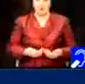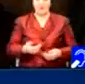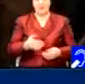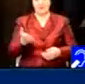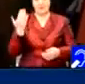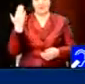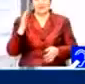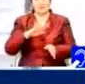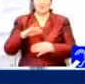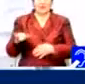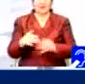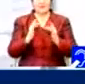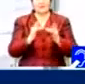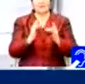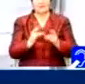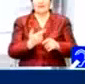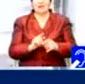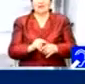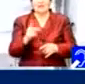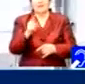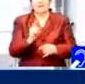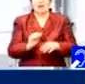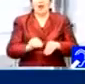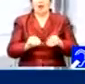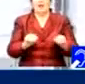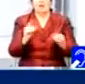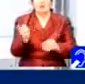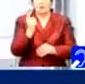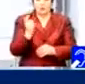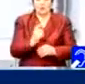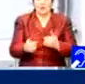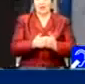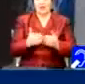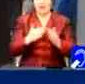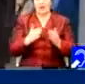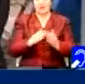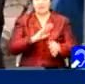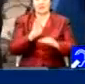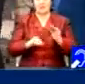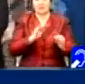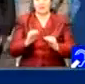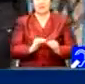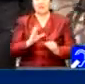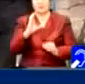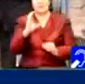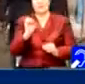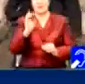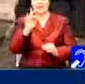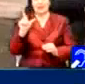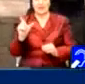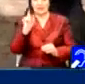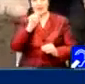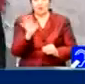pereții internatului. Și-a găsit marea pasiune în agricultură, iar de când lângă casa lor a fost amenajată o seră, mai tot timpul și-l